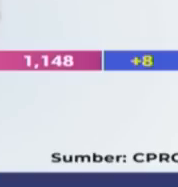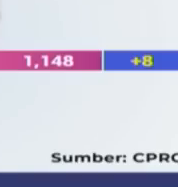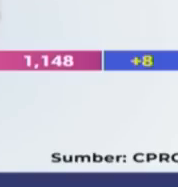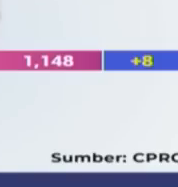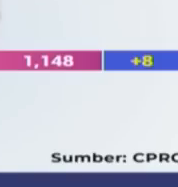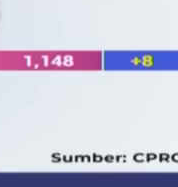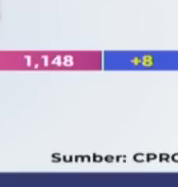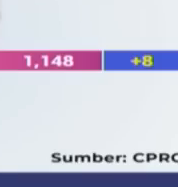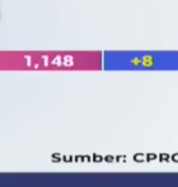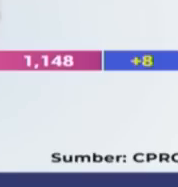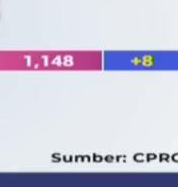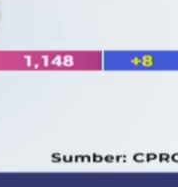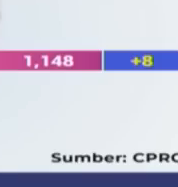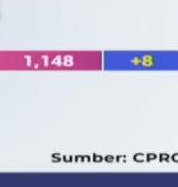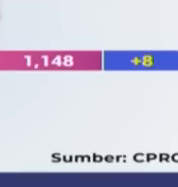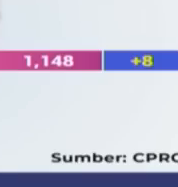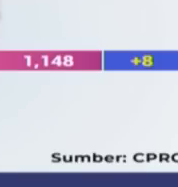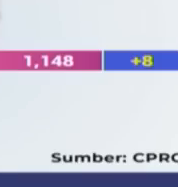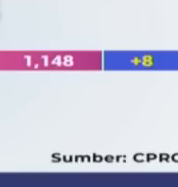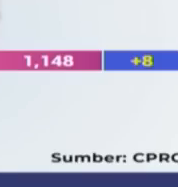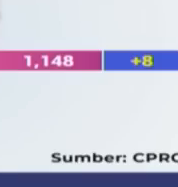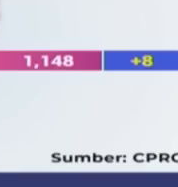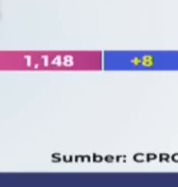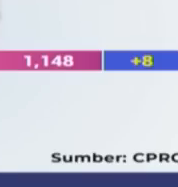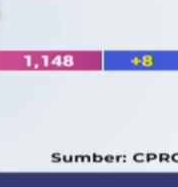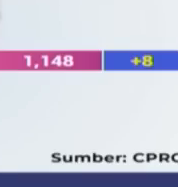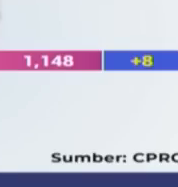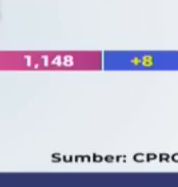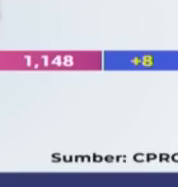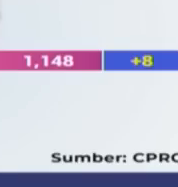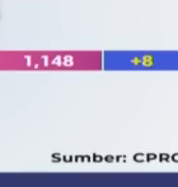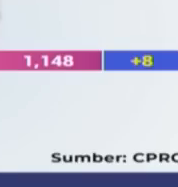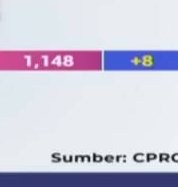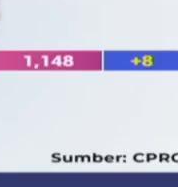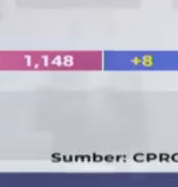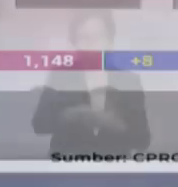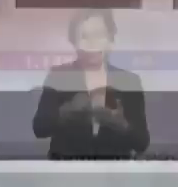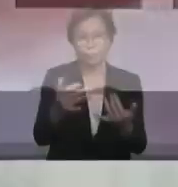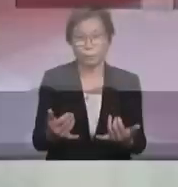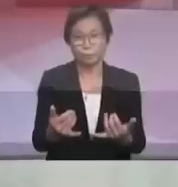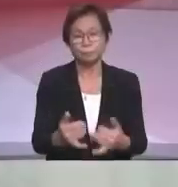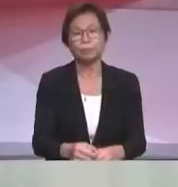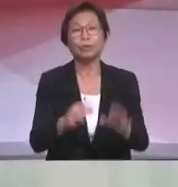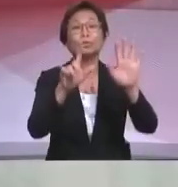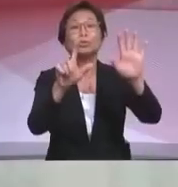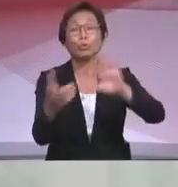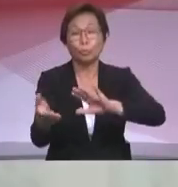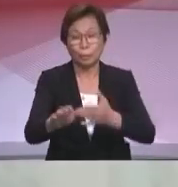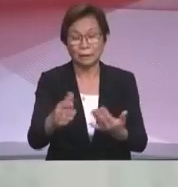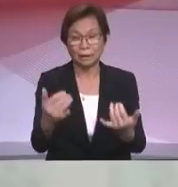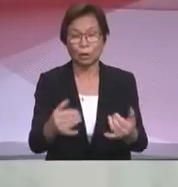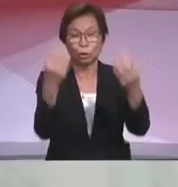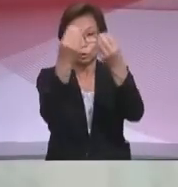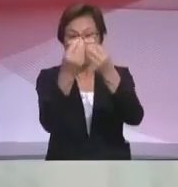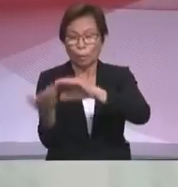pernafasan. Duka cita dimaklumkan terdapat pertambahan 7 kes kematian COVID-19 pada hari ini. Ini menjadikan jumlah kumulatif